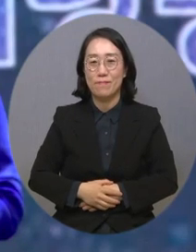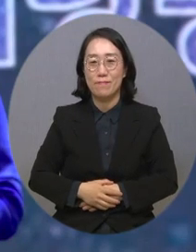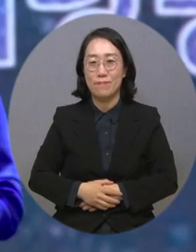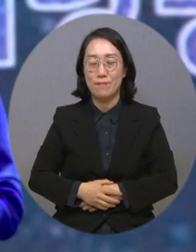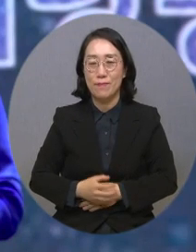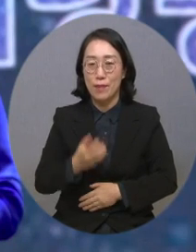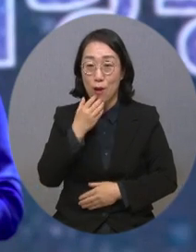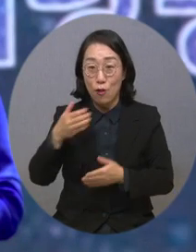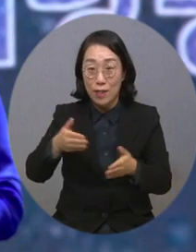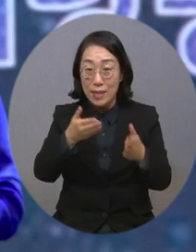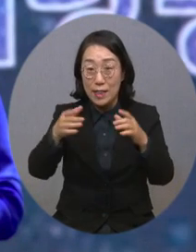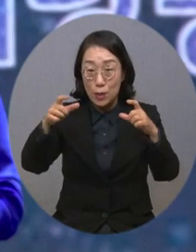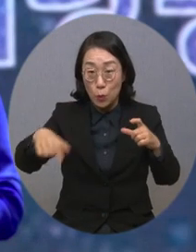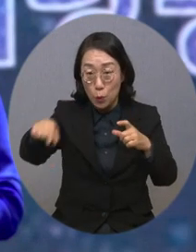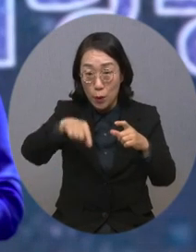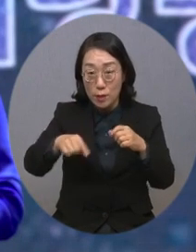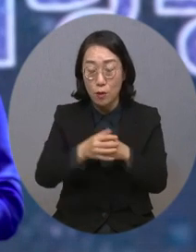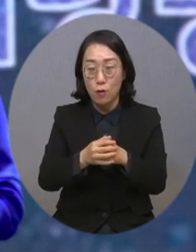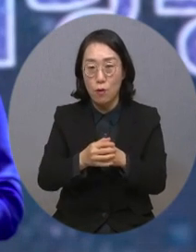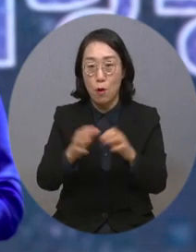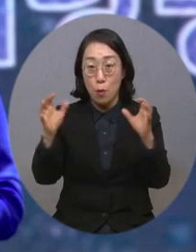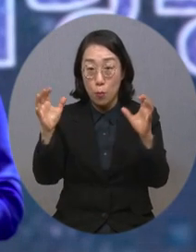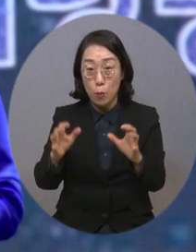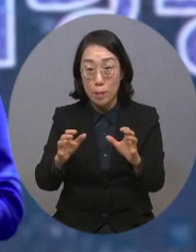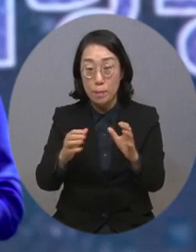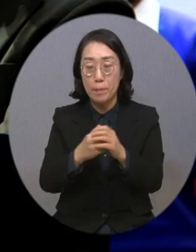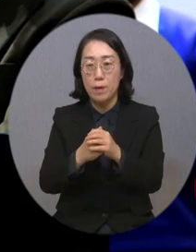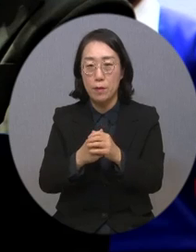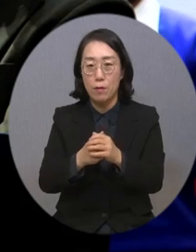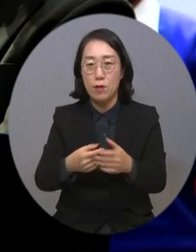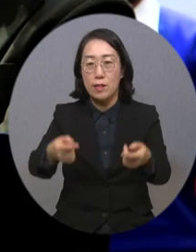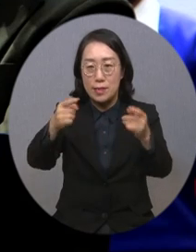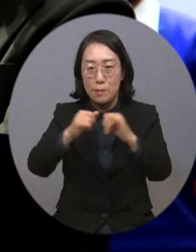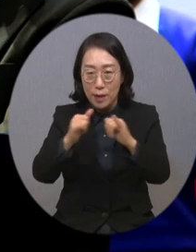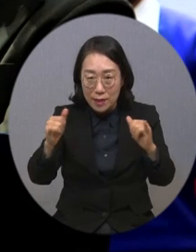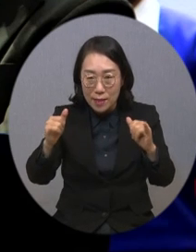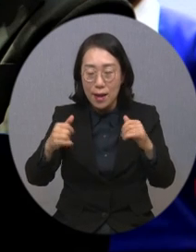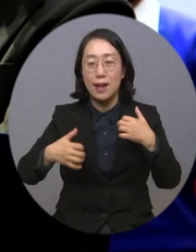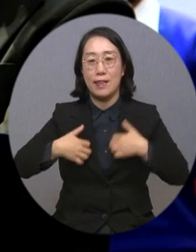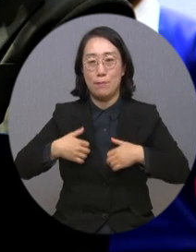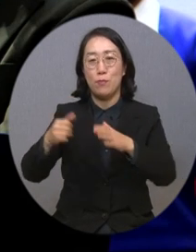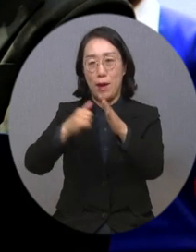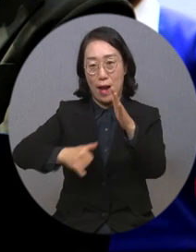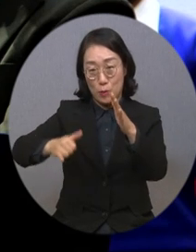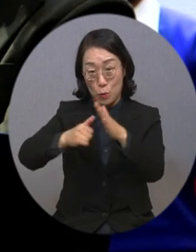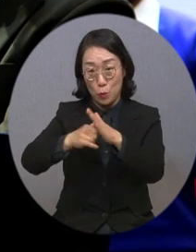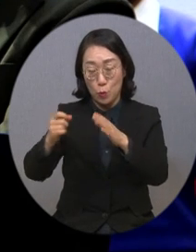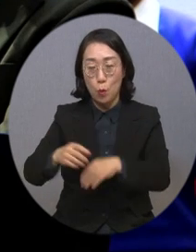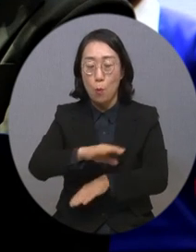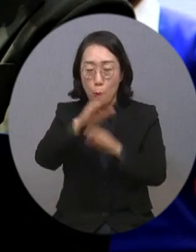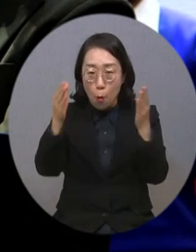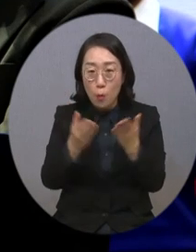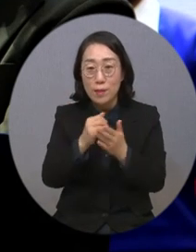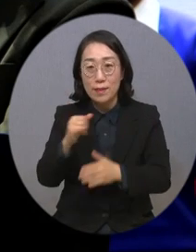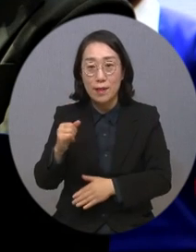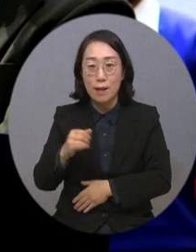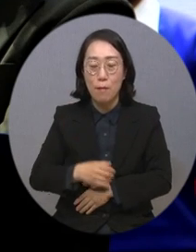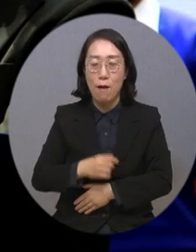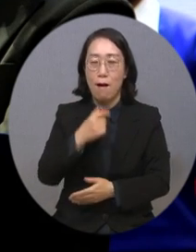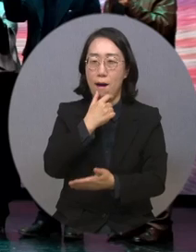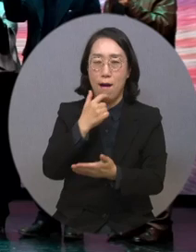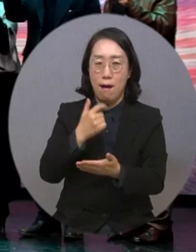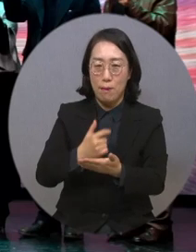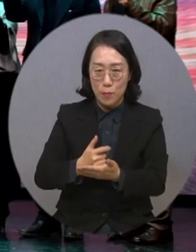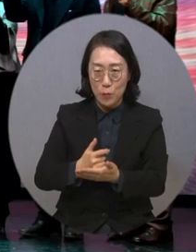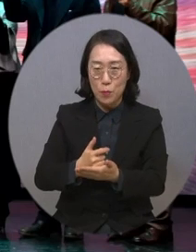경기지사가 준비한 외국인을 위한 음악축제, 참가자와 가족에게는 기쁨을, 노래를 듣는 모든 이들에게는 감동을